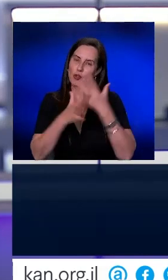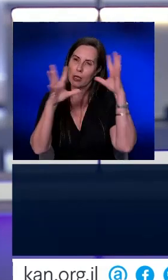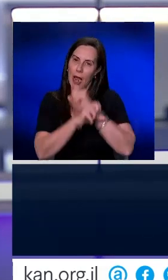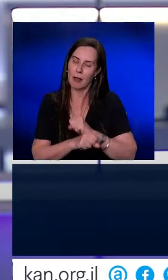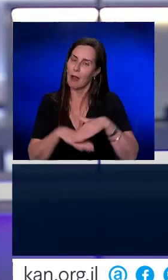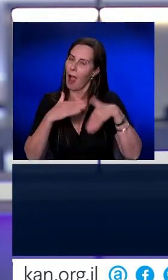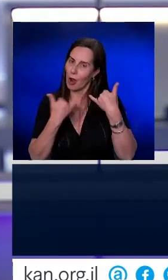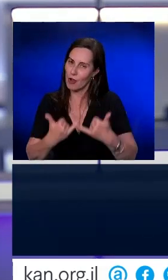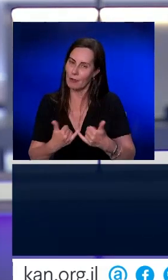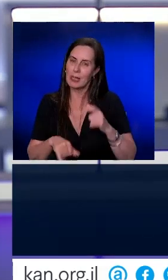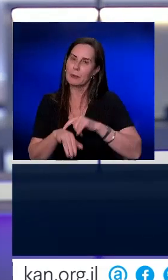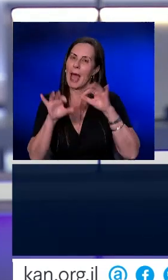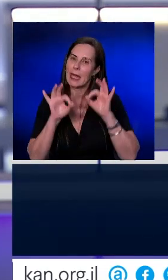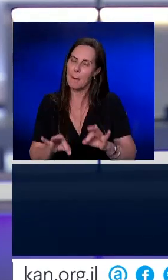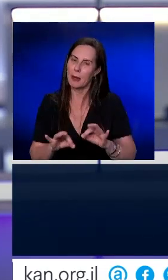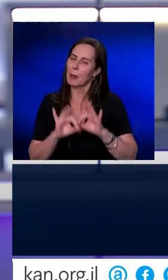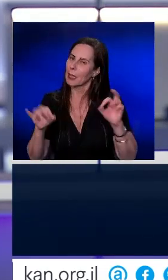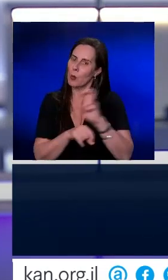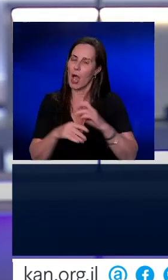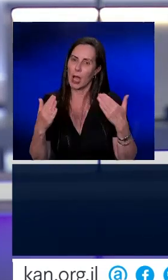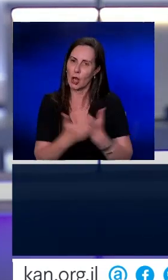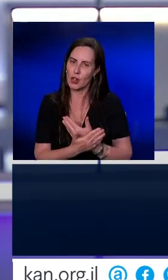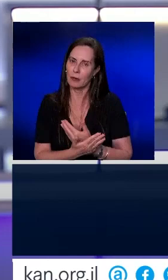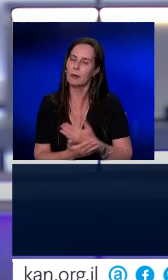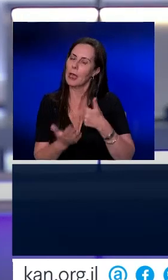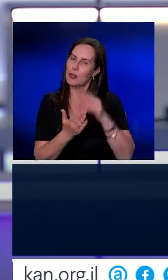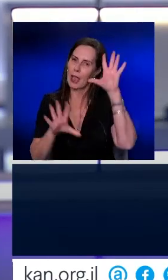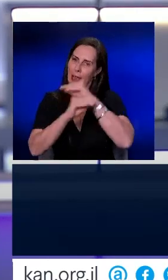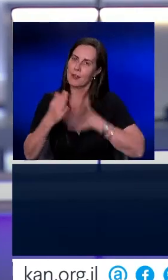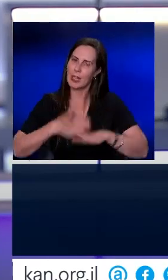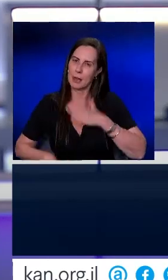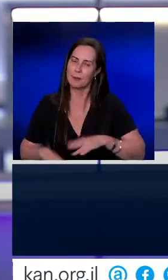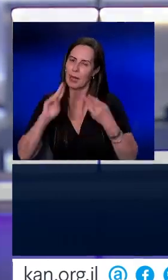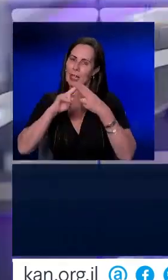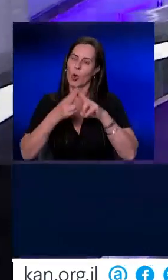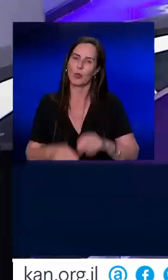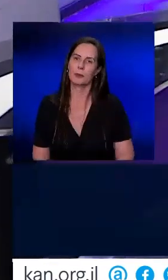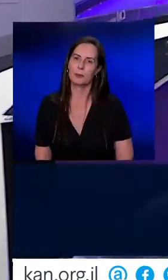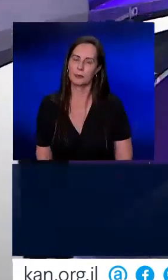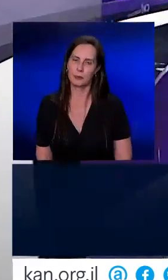מיד אחרינו זמן אמת פותחת עונה חדשה. המשך ערב נעים שיהיה לכם. להתראות.